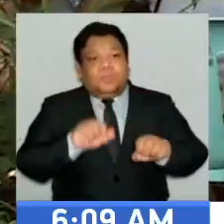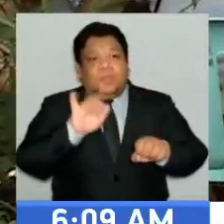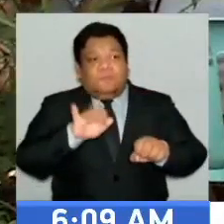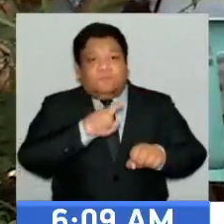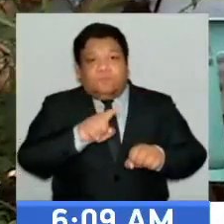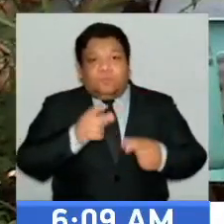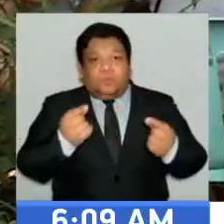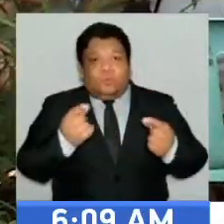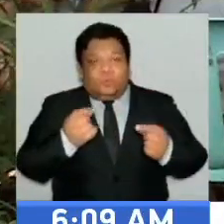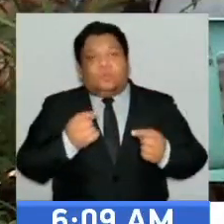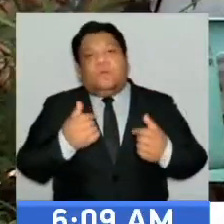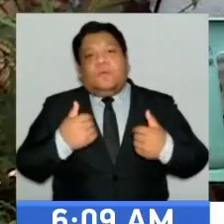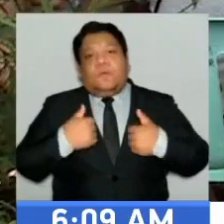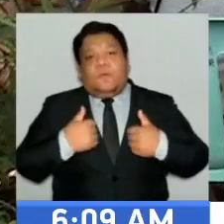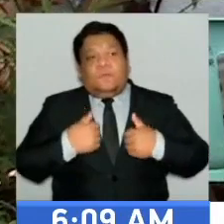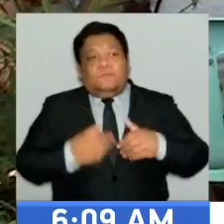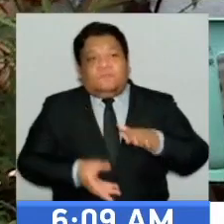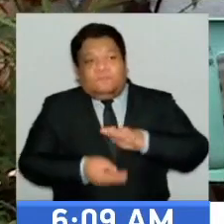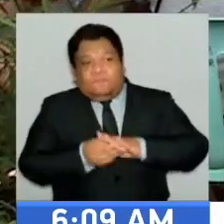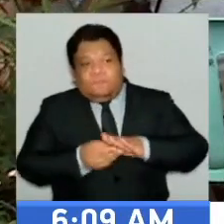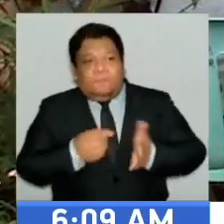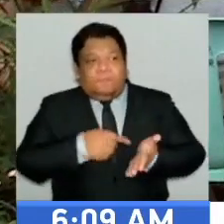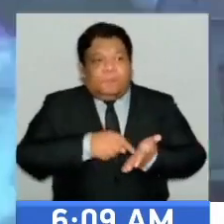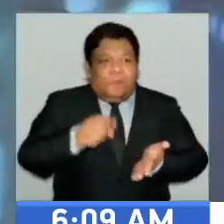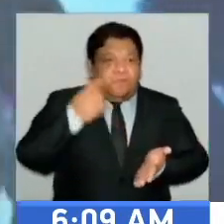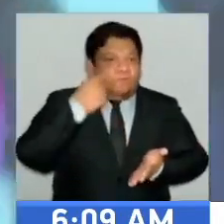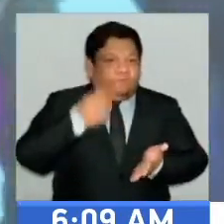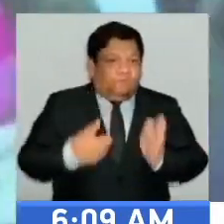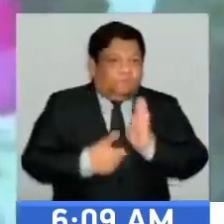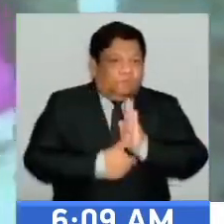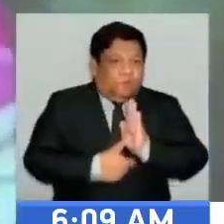boto. Iyon ang balita si Dano Tingkungko.